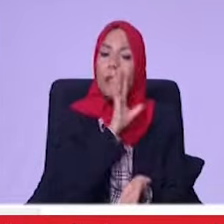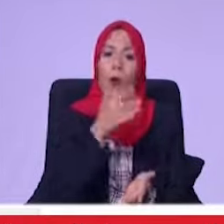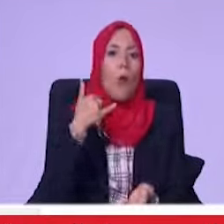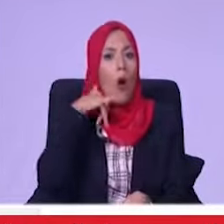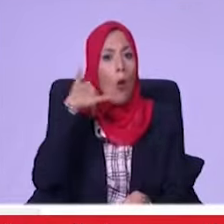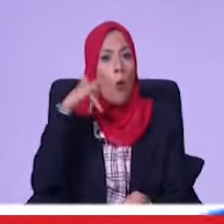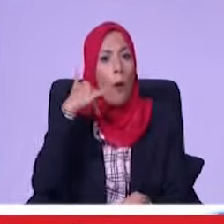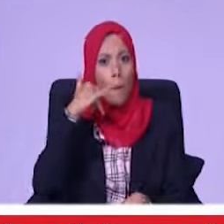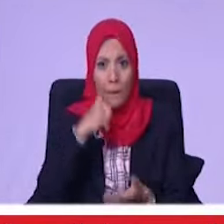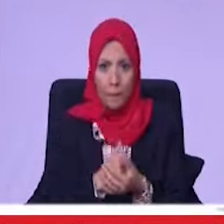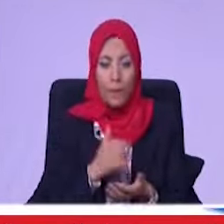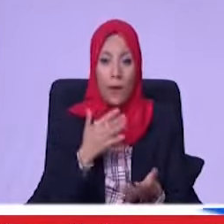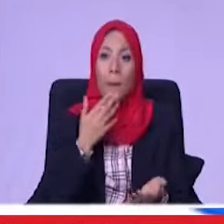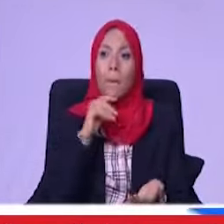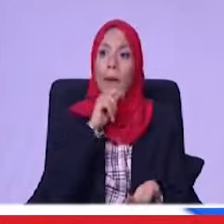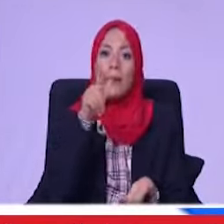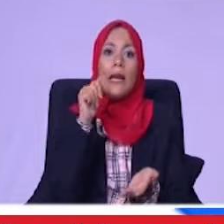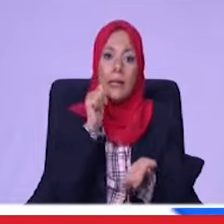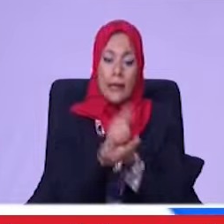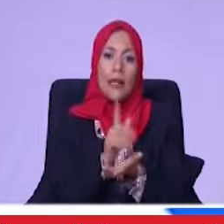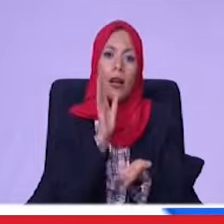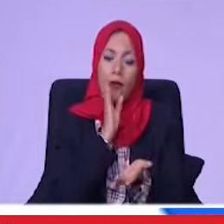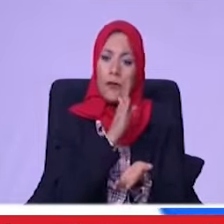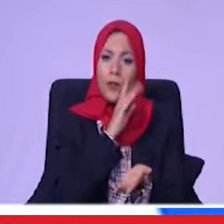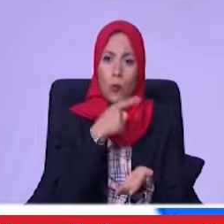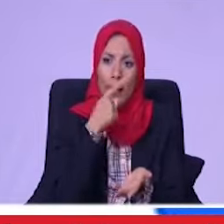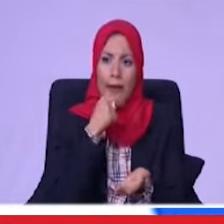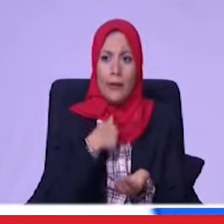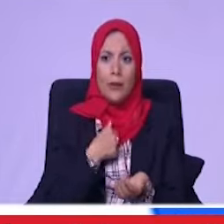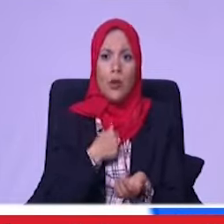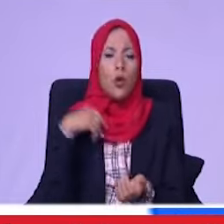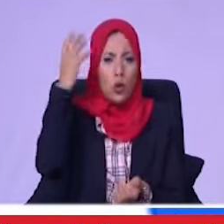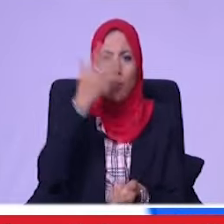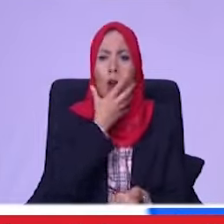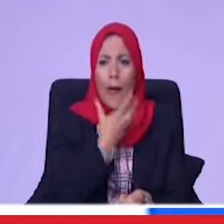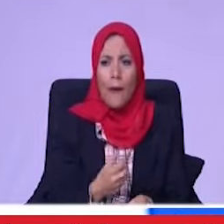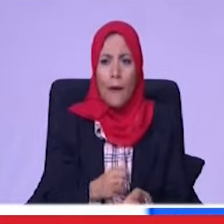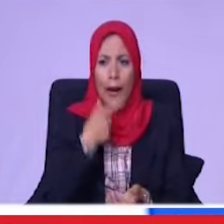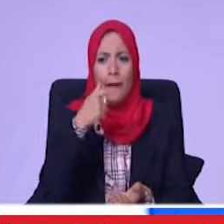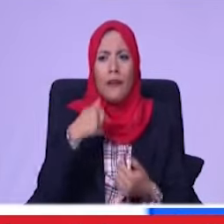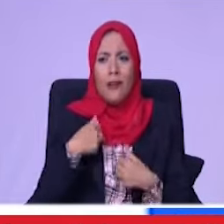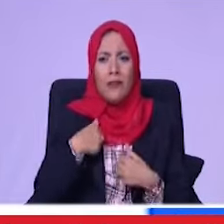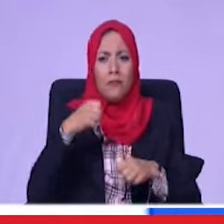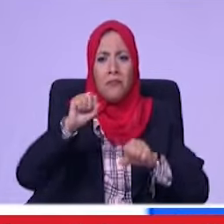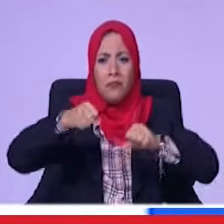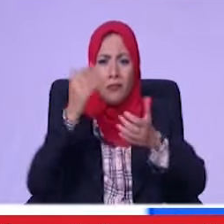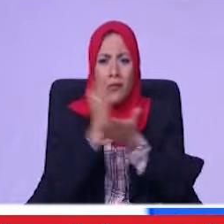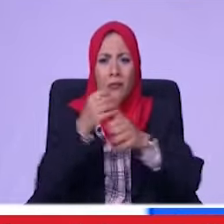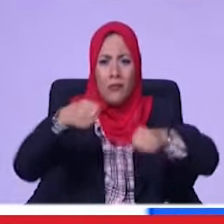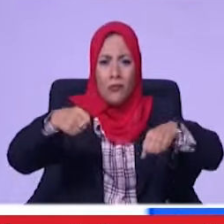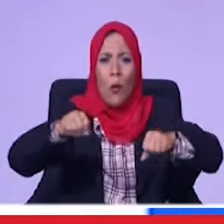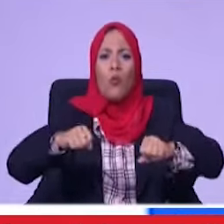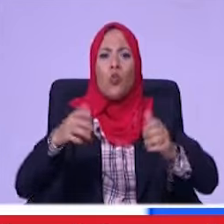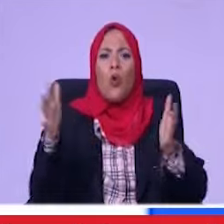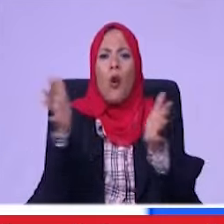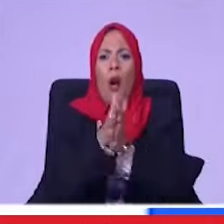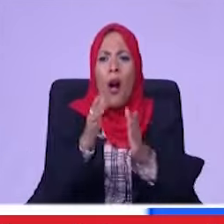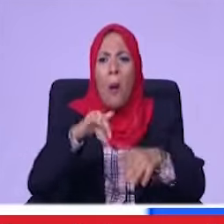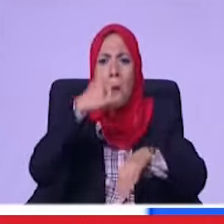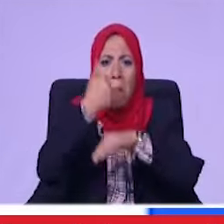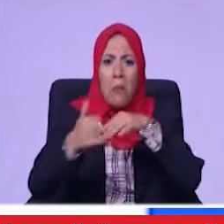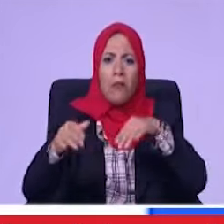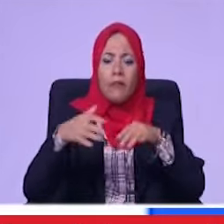أرقام الهواتف. أرسلت السيدة ولاء من الشرقية رسالة قالت فيها إنها فقدت رجلها إثر حادثة سير